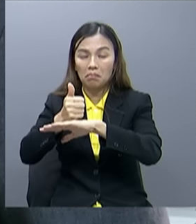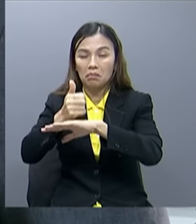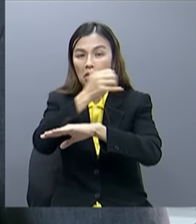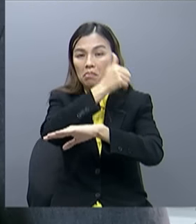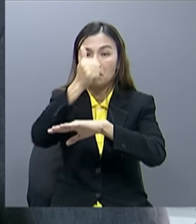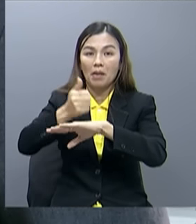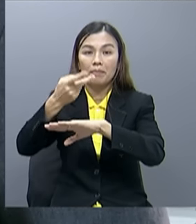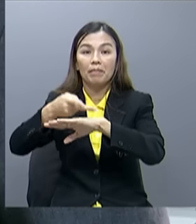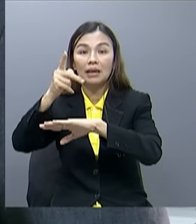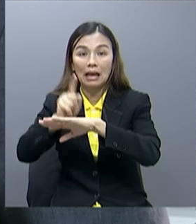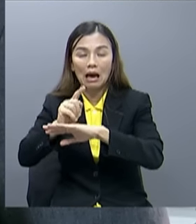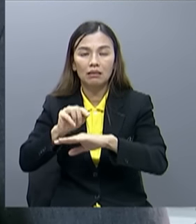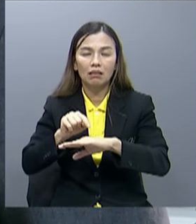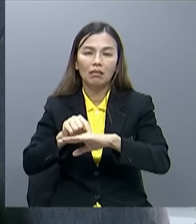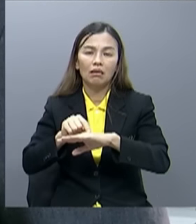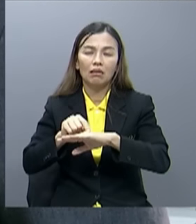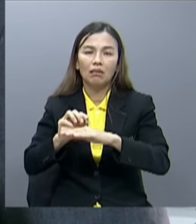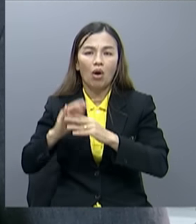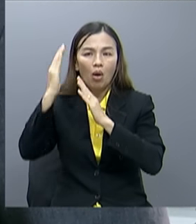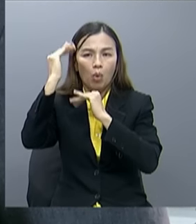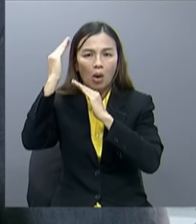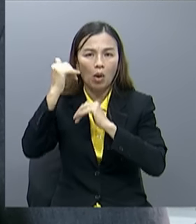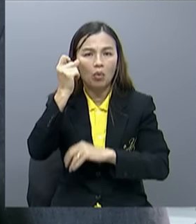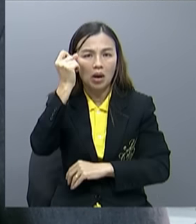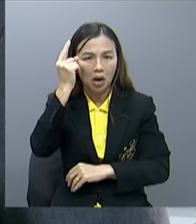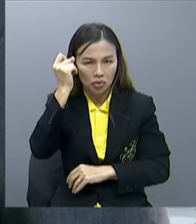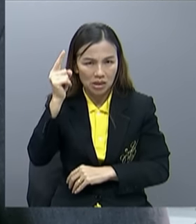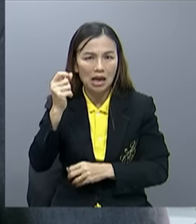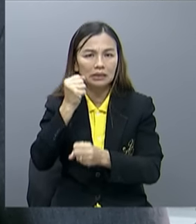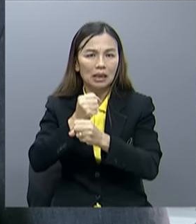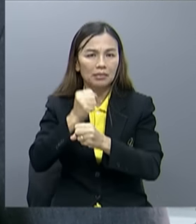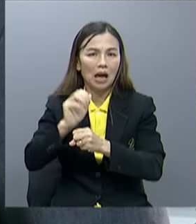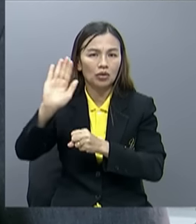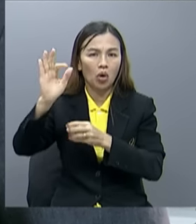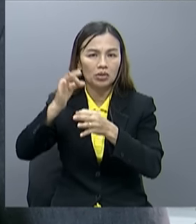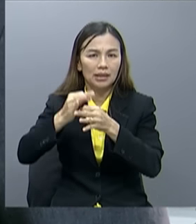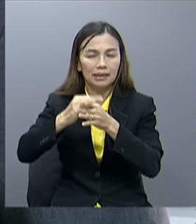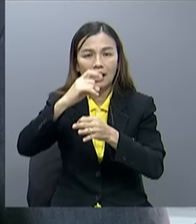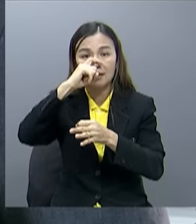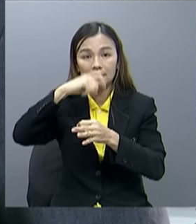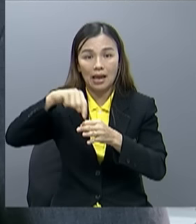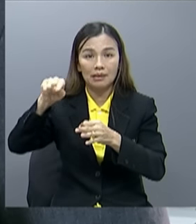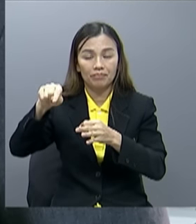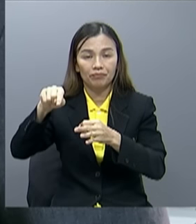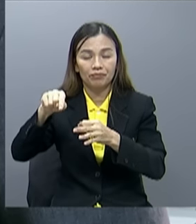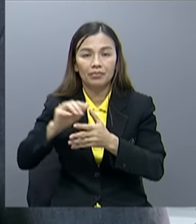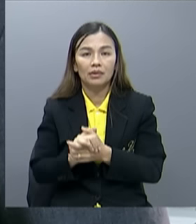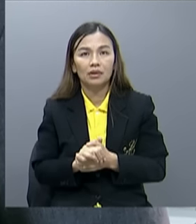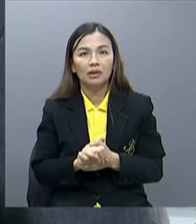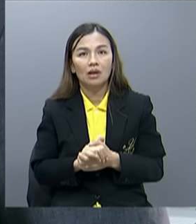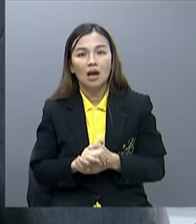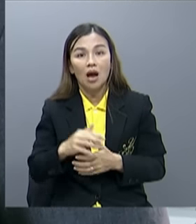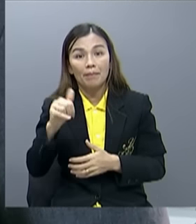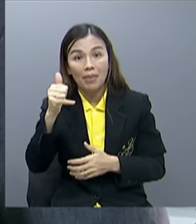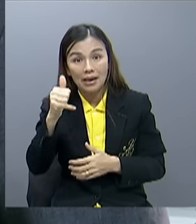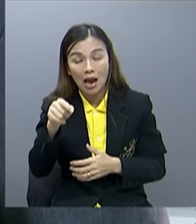ทยเนี่ยก็หวังว่าท่านจะมีความเข้าใจในการทำงานของธนาคารประเทศไทยมากขึ้นในแง่มุมดีก็อาจจะทำให้ท่